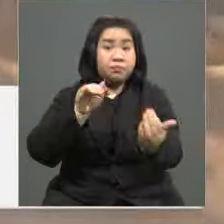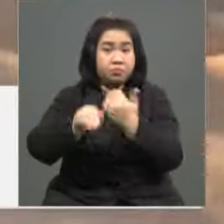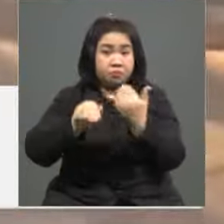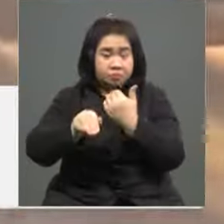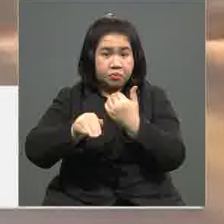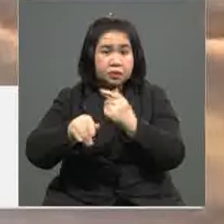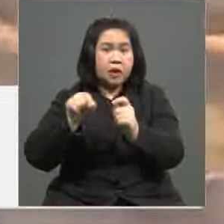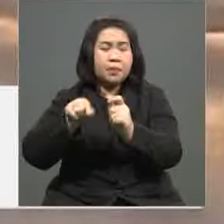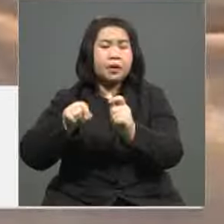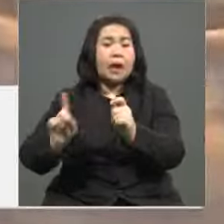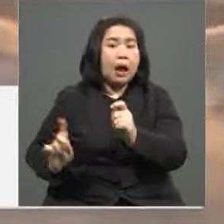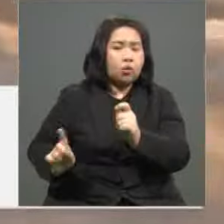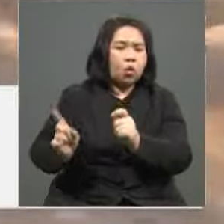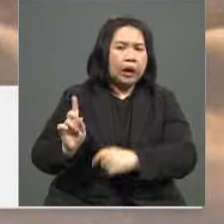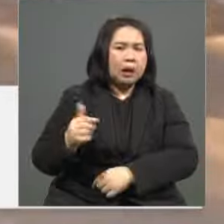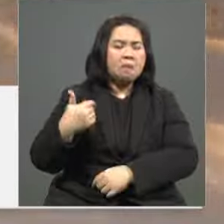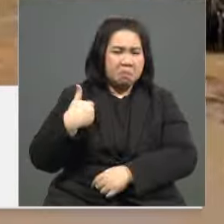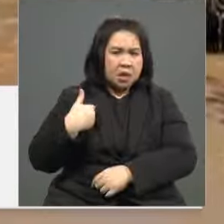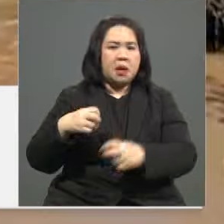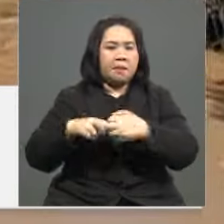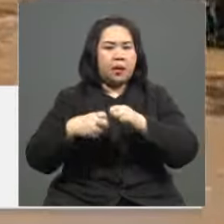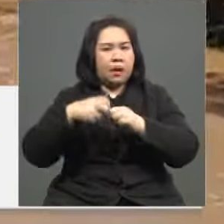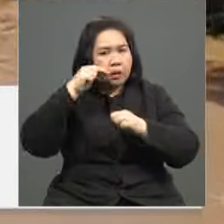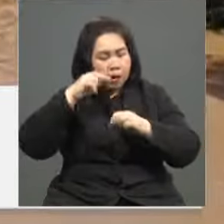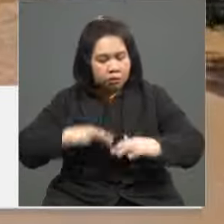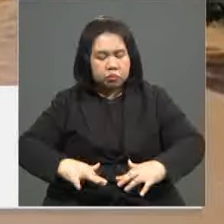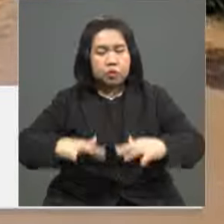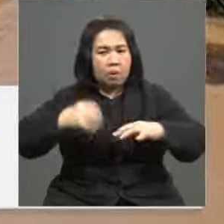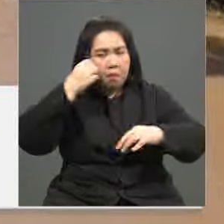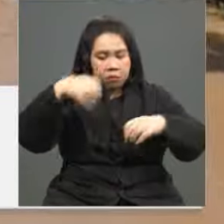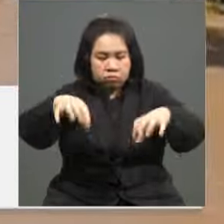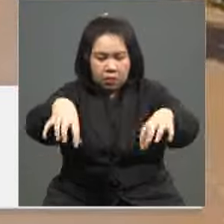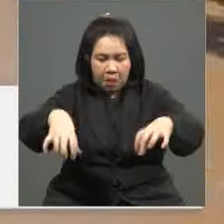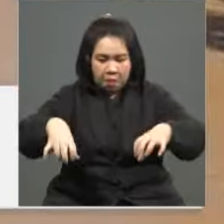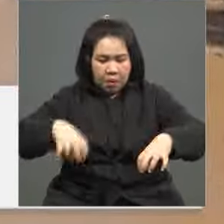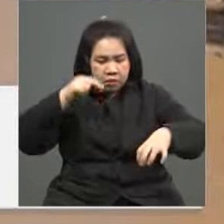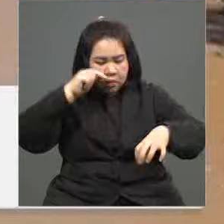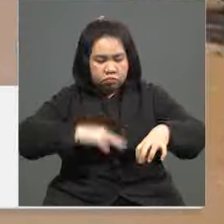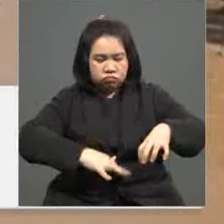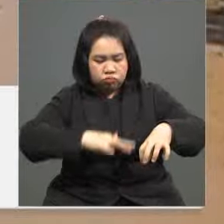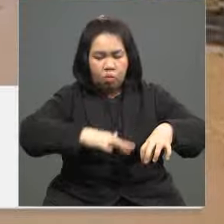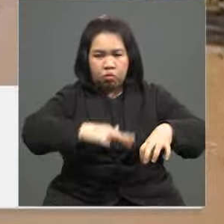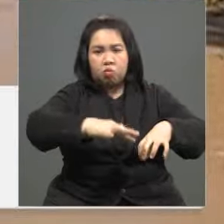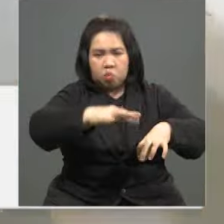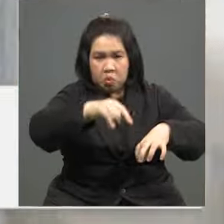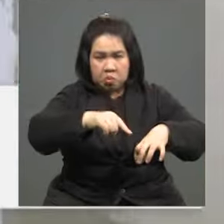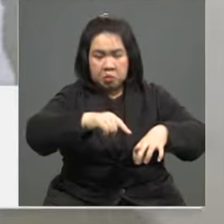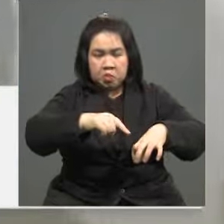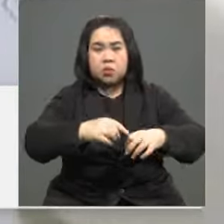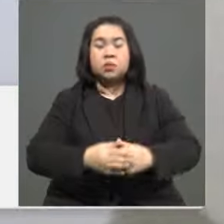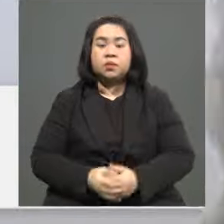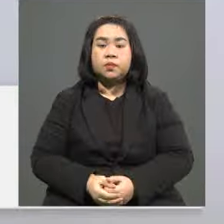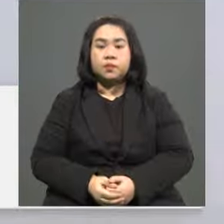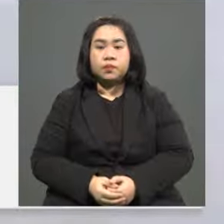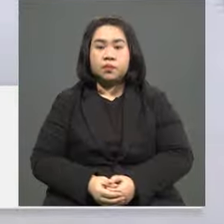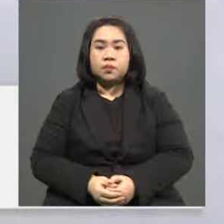แม่ข่านะครับอำเภอหางดงน้ำปิงก็เอ่อล้นตลิ่งเข้าท่วมบ้านเรือนประชาชนที่อยู่ใกล้เคียงก่อนก่อให้เกิดความเสียหายเป็นวงกว้าง